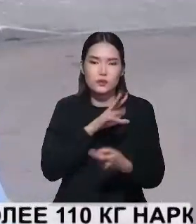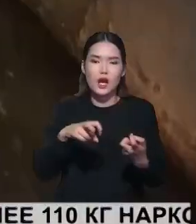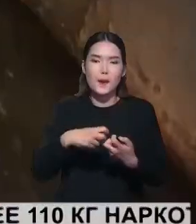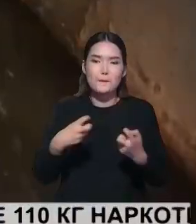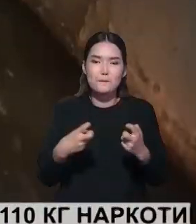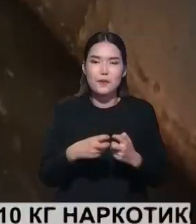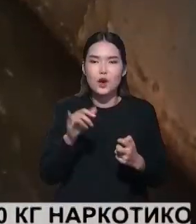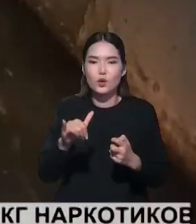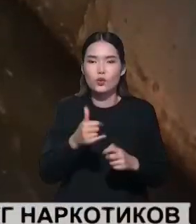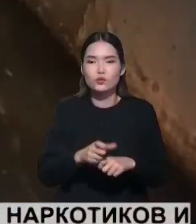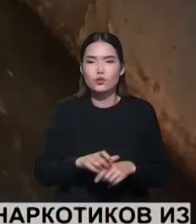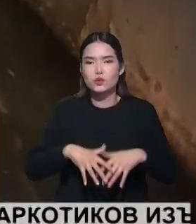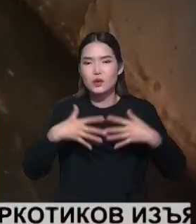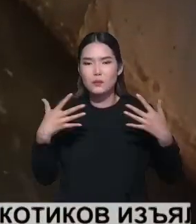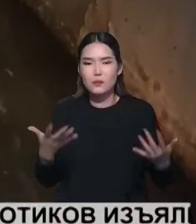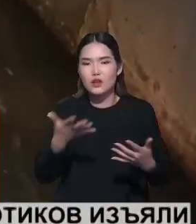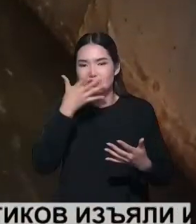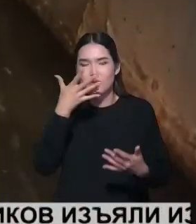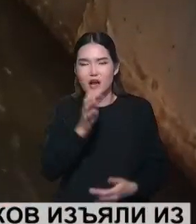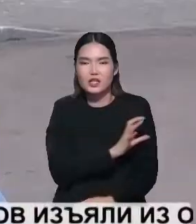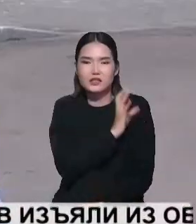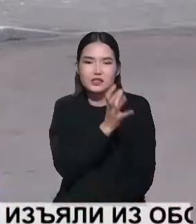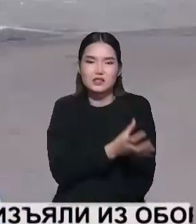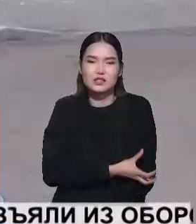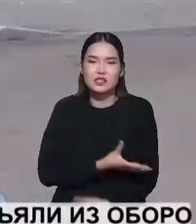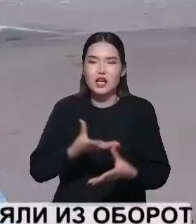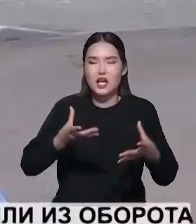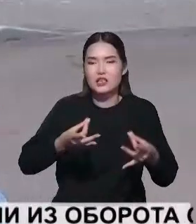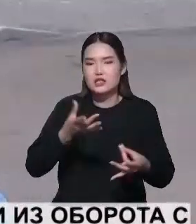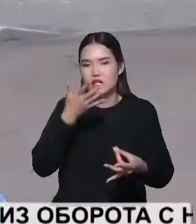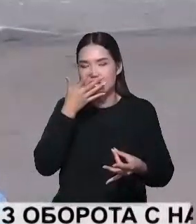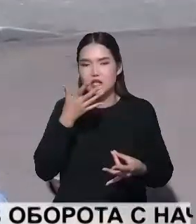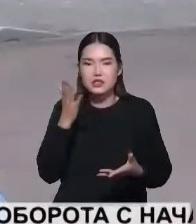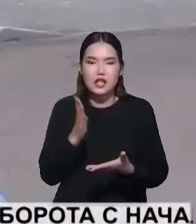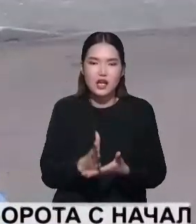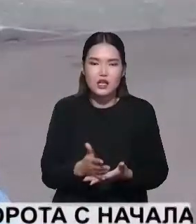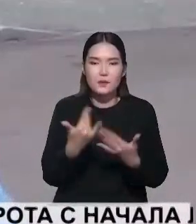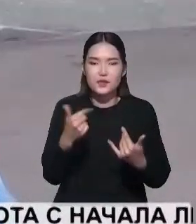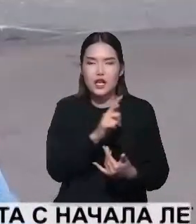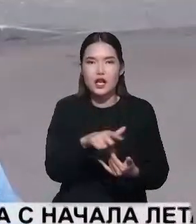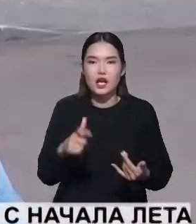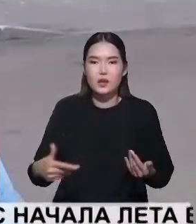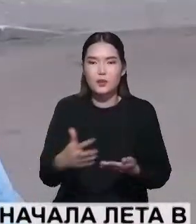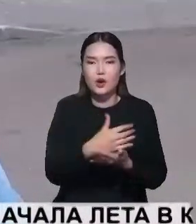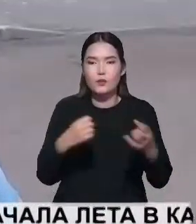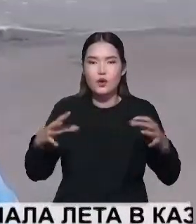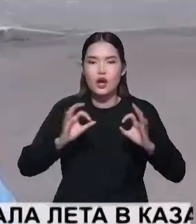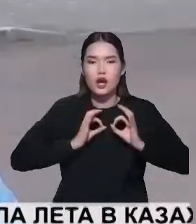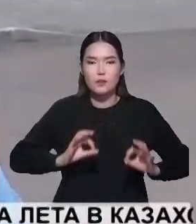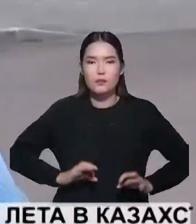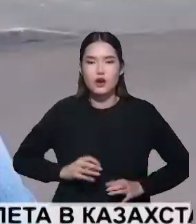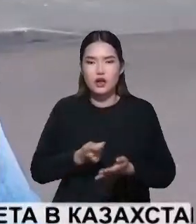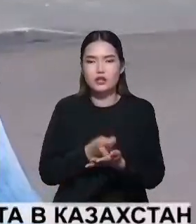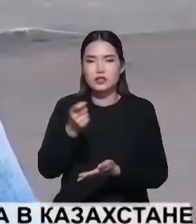что у них нечистотами, пахнет очень сильно в квартирах. Сегодня утром наше общественное объединение написало в прокуратуру заявление,